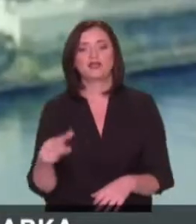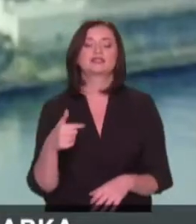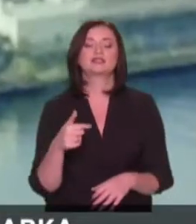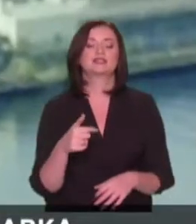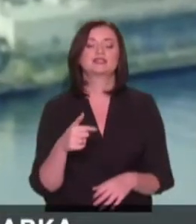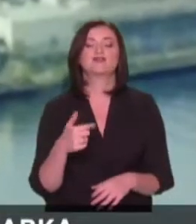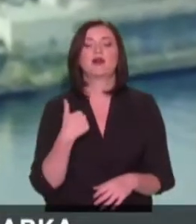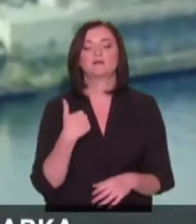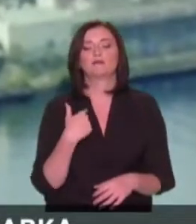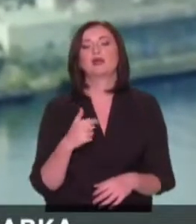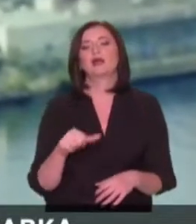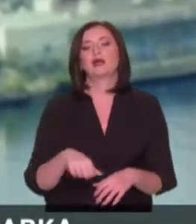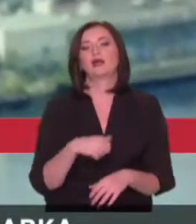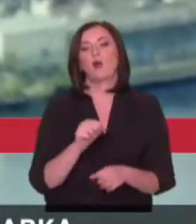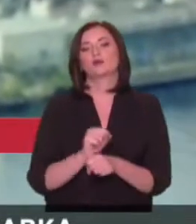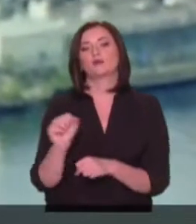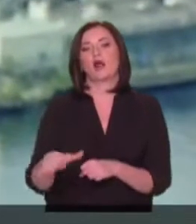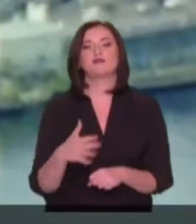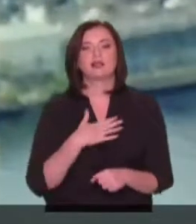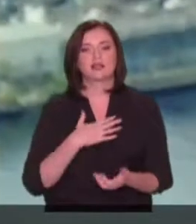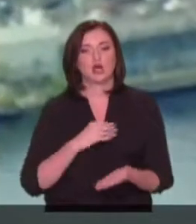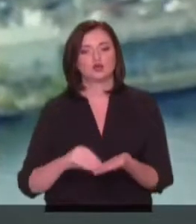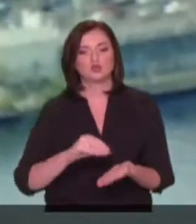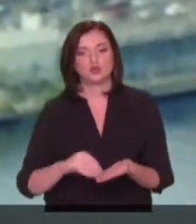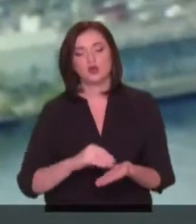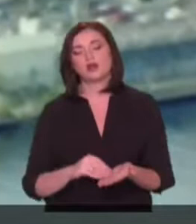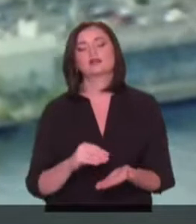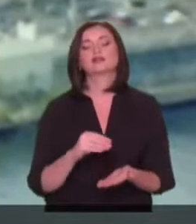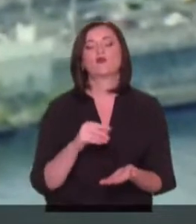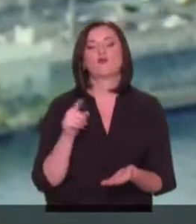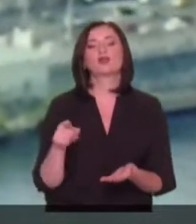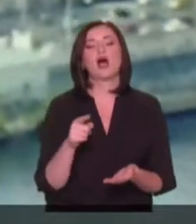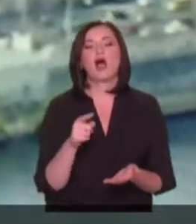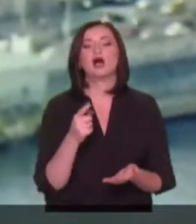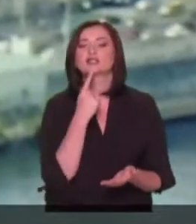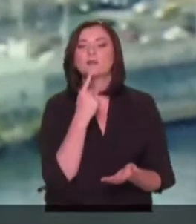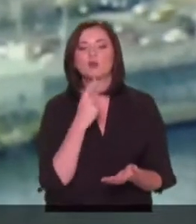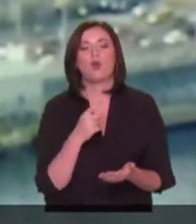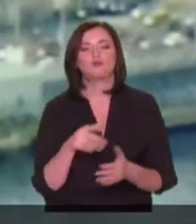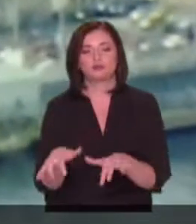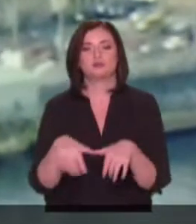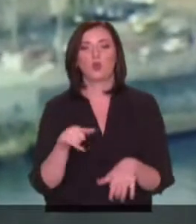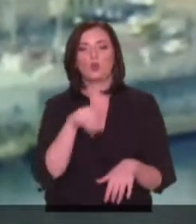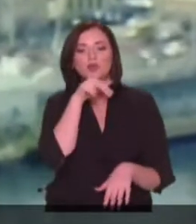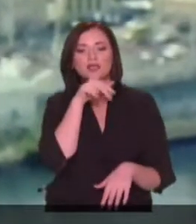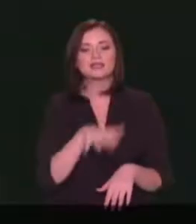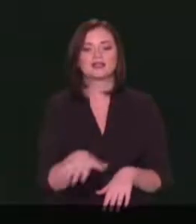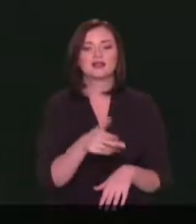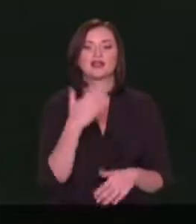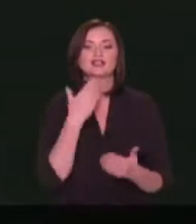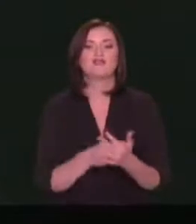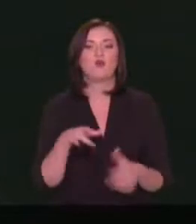одну з головних автомобілісток нашого каналу, це Олена Акименко. І вона зараз спробує відвоювати у КІЗ територію для свого